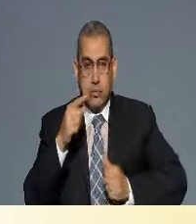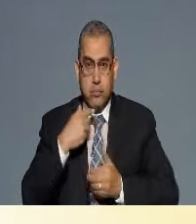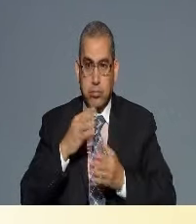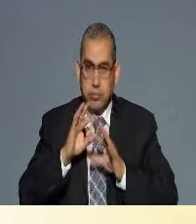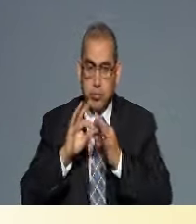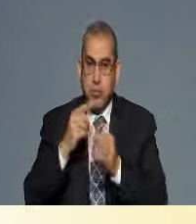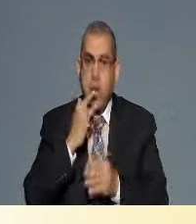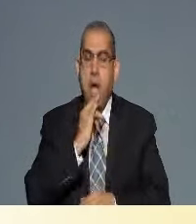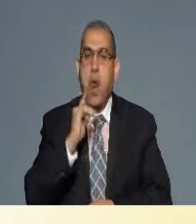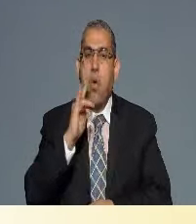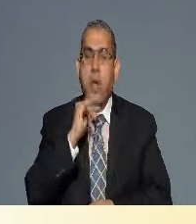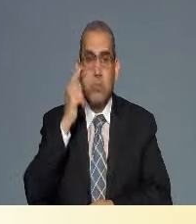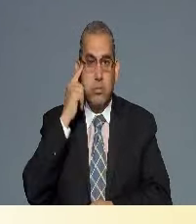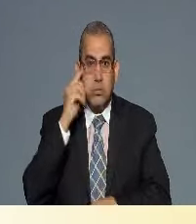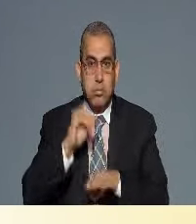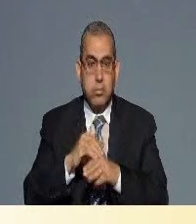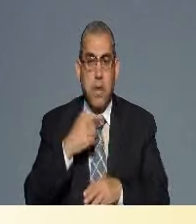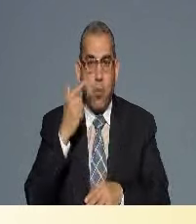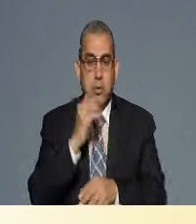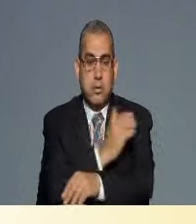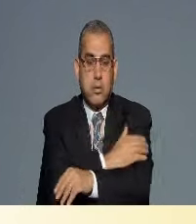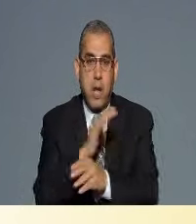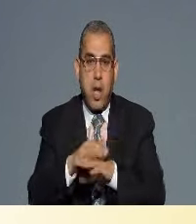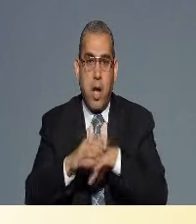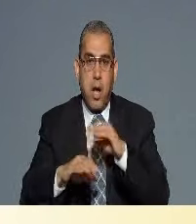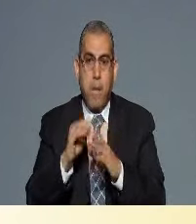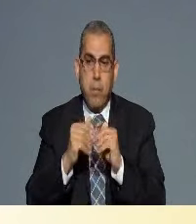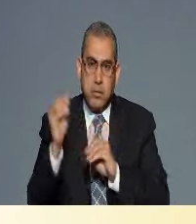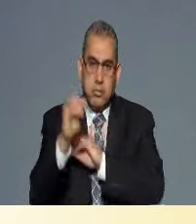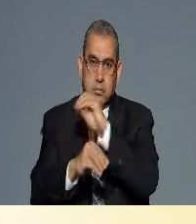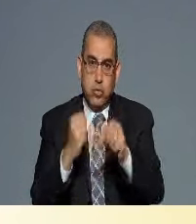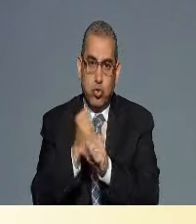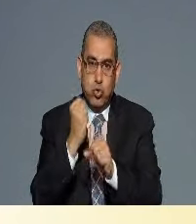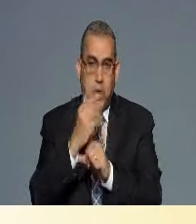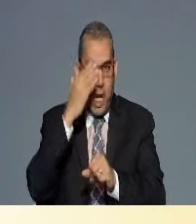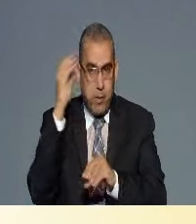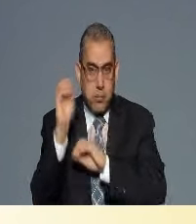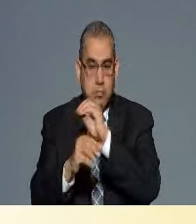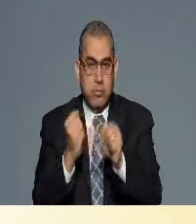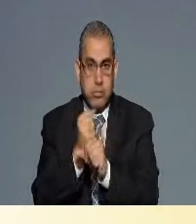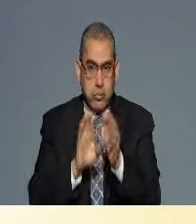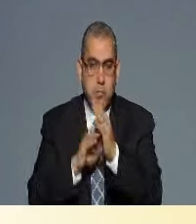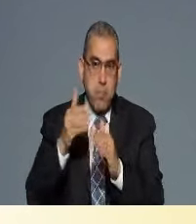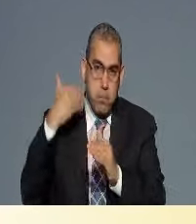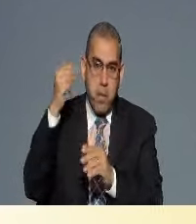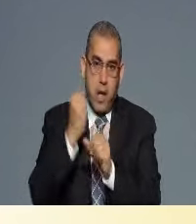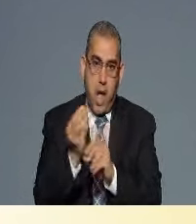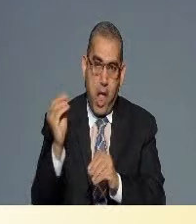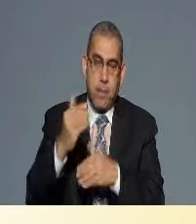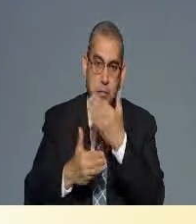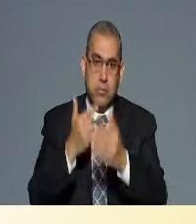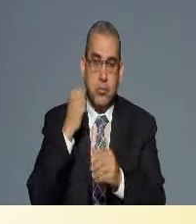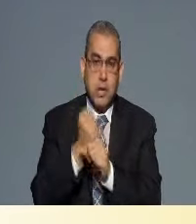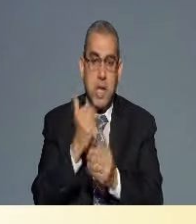بتوصي بفكره زياده الايدي العامله واكتسابهم خبرات، وهم هيبقوا اضافه للقطاع